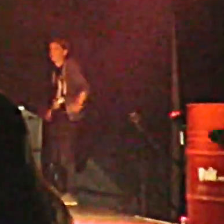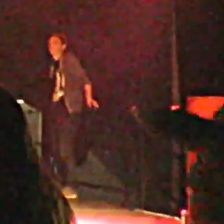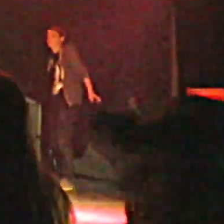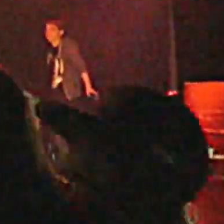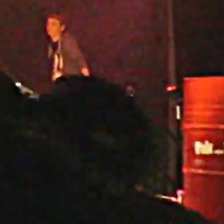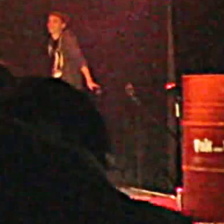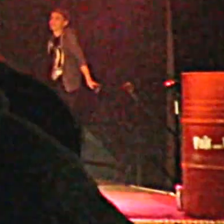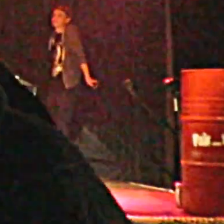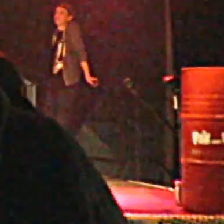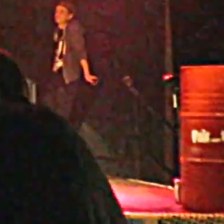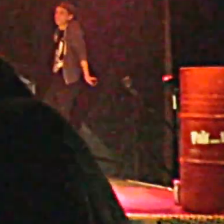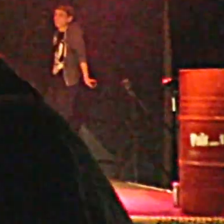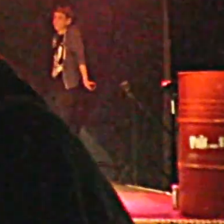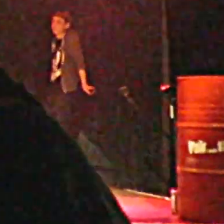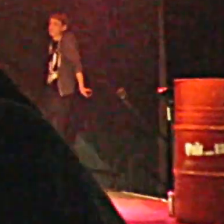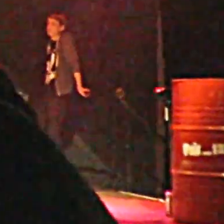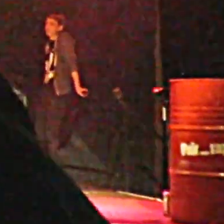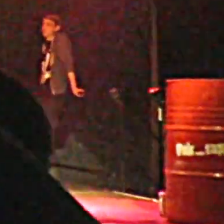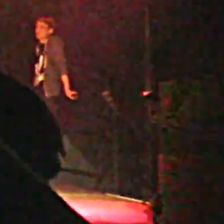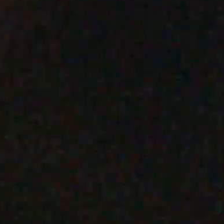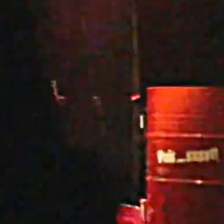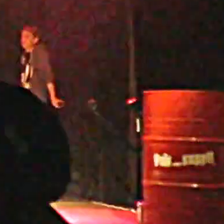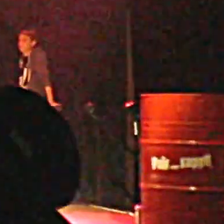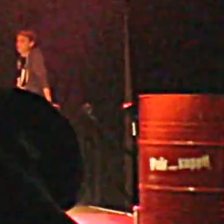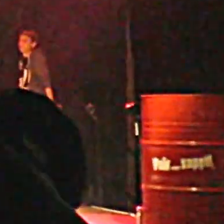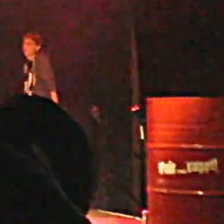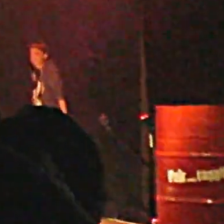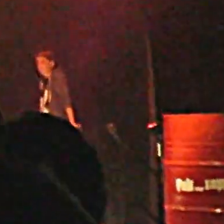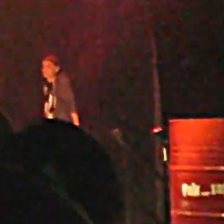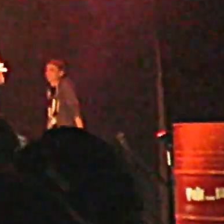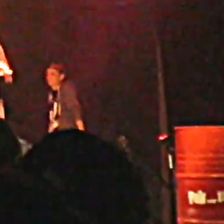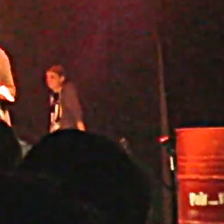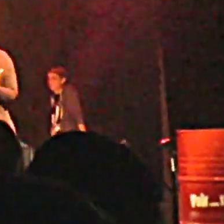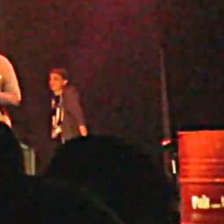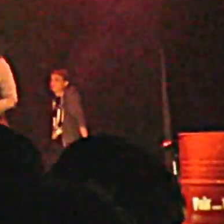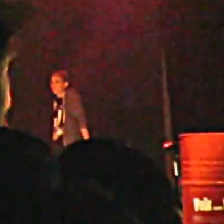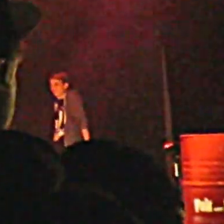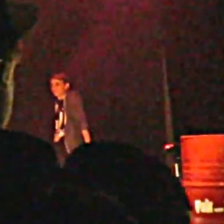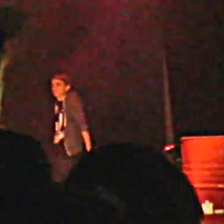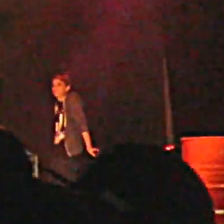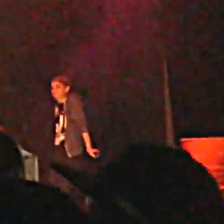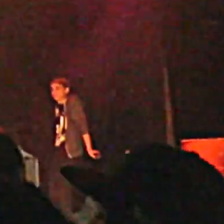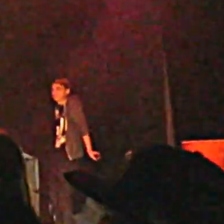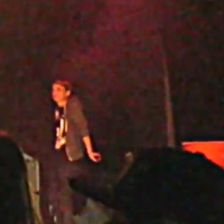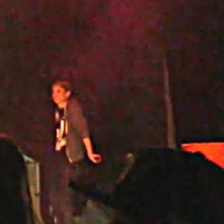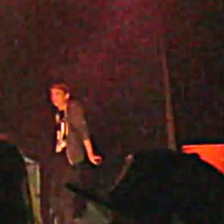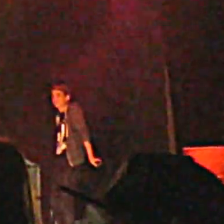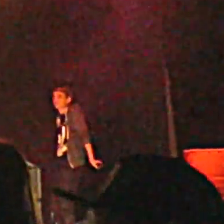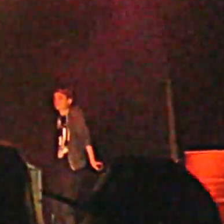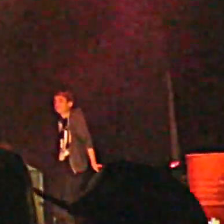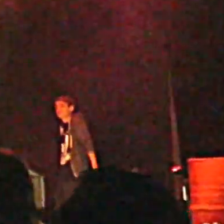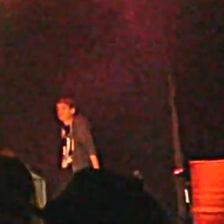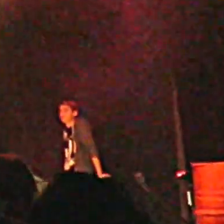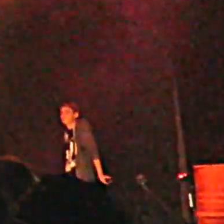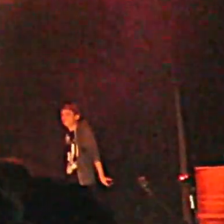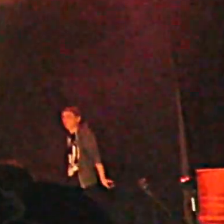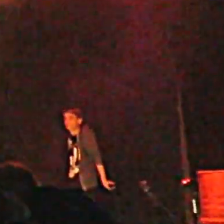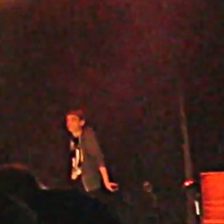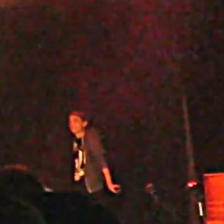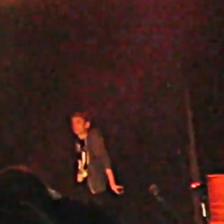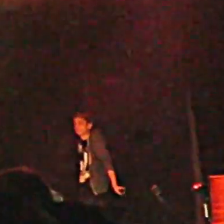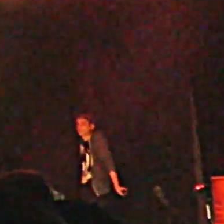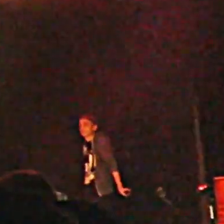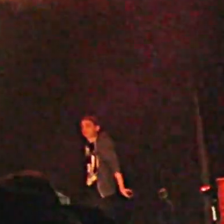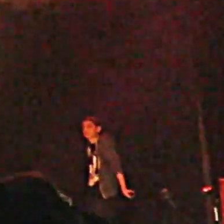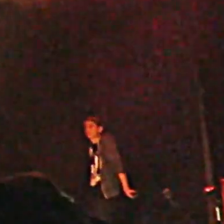In den Straßen dieser Stadt hast du dein Handy verloren. In den Straßen dieser Stadt leben echtes Street Fighter. den Straßen dieser Stadt gehen wir höher, schneller und weiter. In den